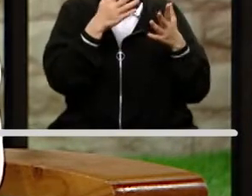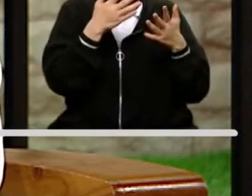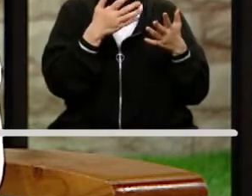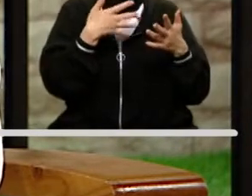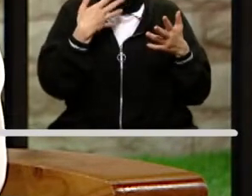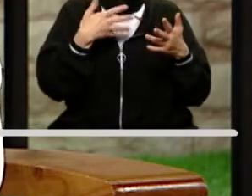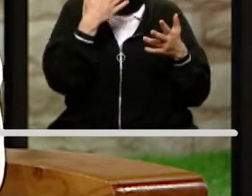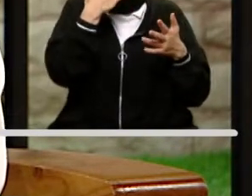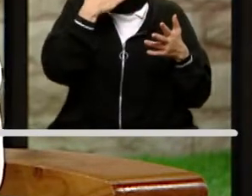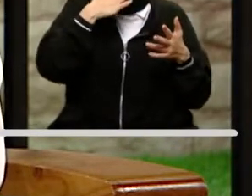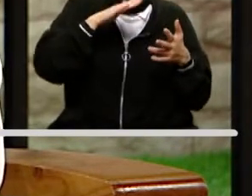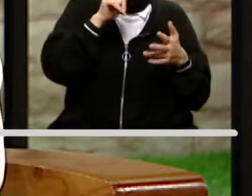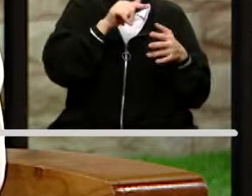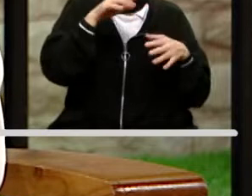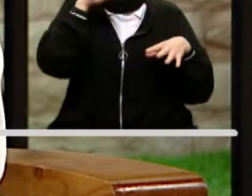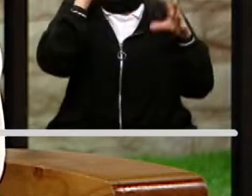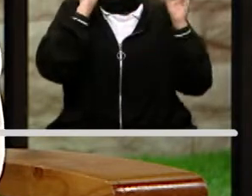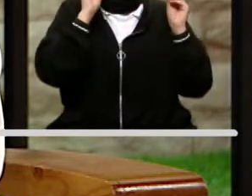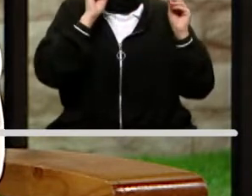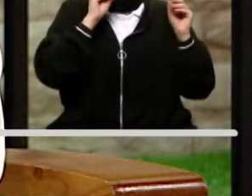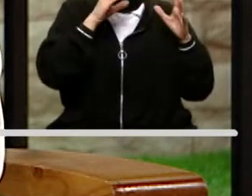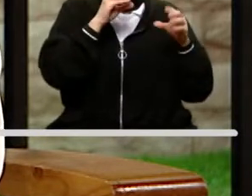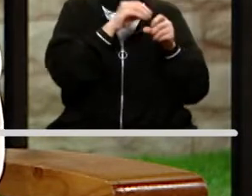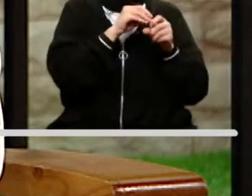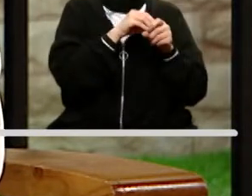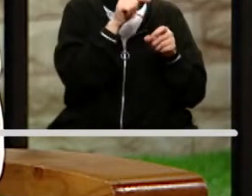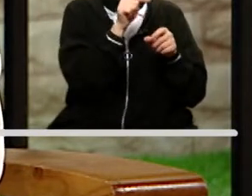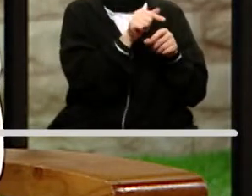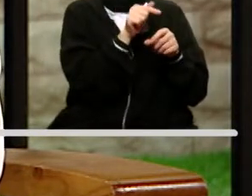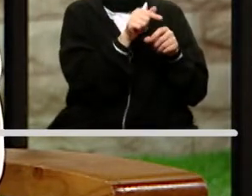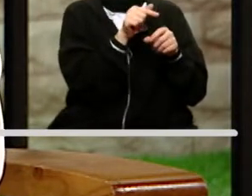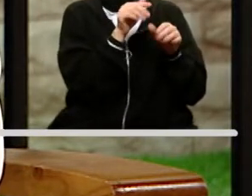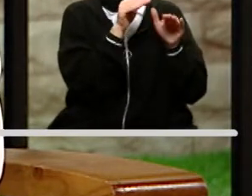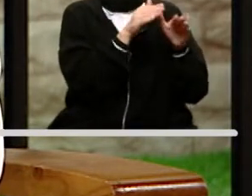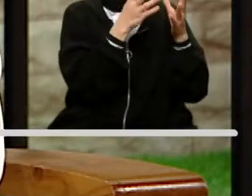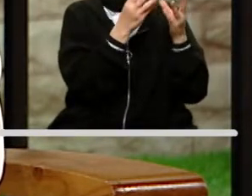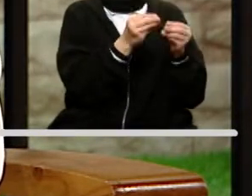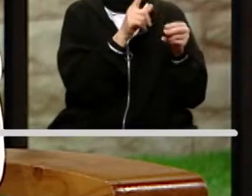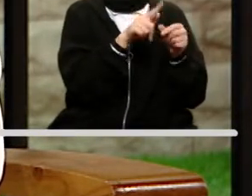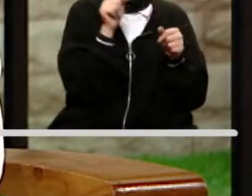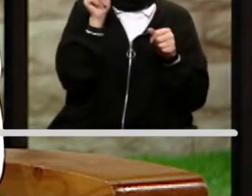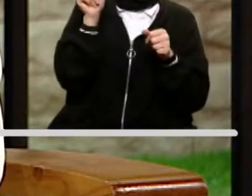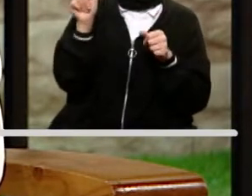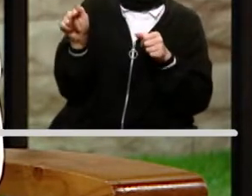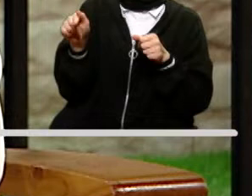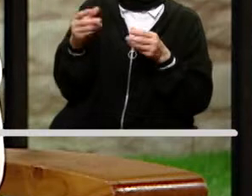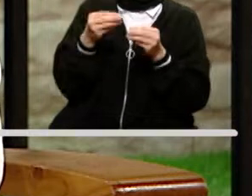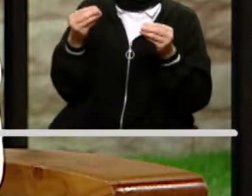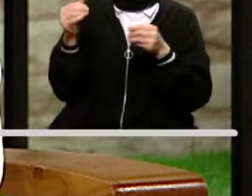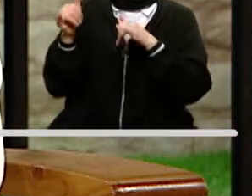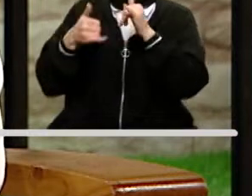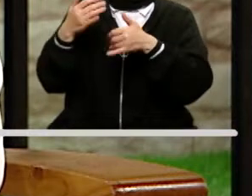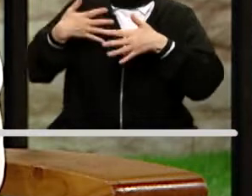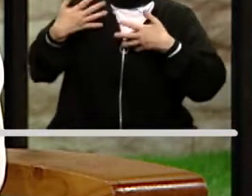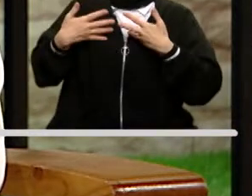onun öğrenme alanını açmak gerekecek. Diğerini zaten öğretmek için ekstra bir şey yapmanıza gerek yok, ama onu sadece çok korkutup onun merakını